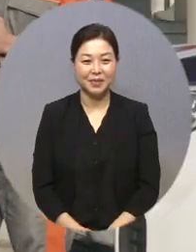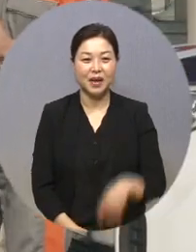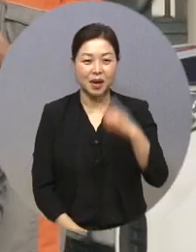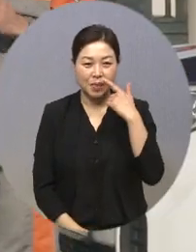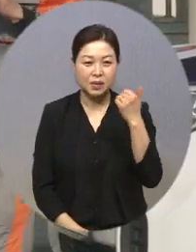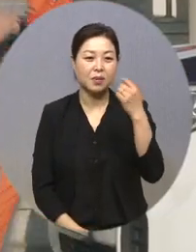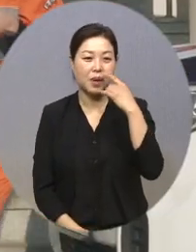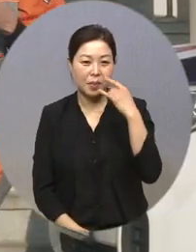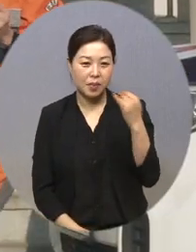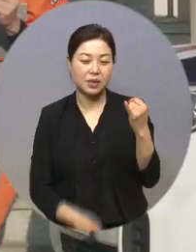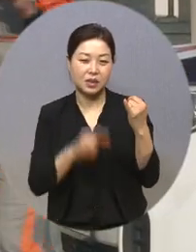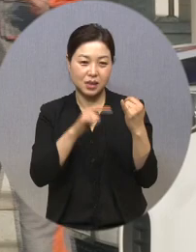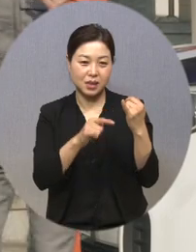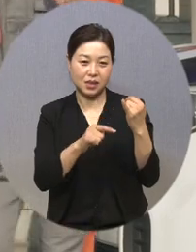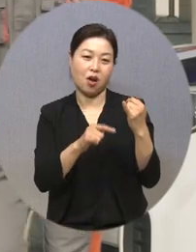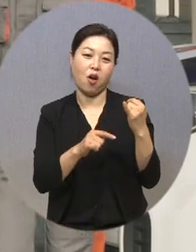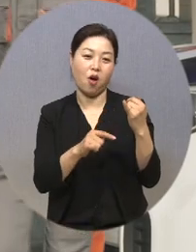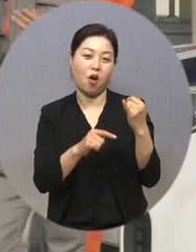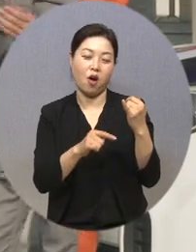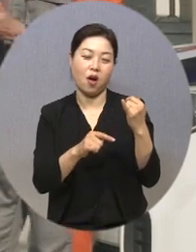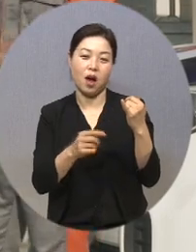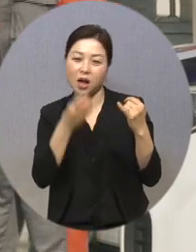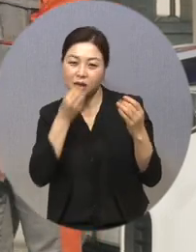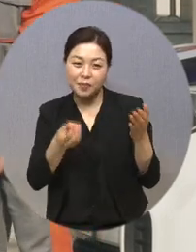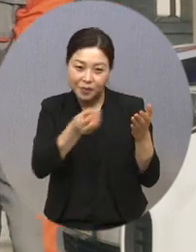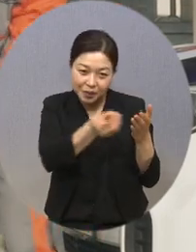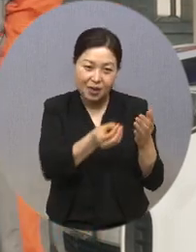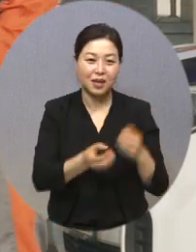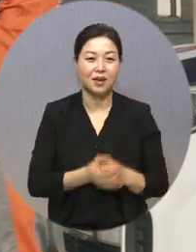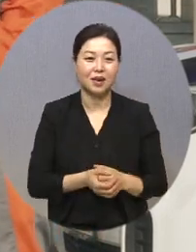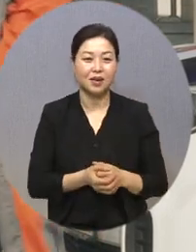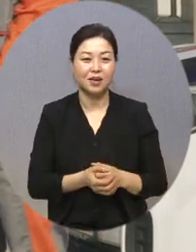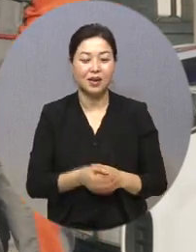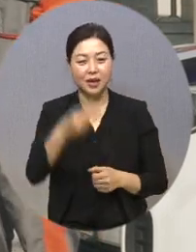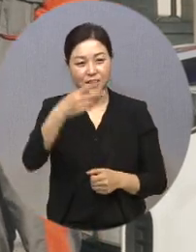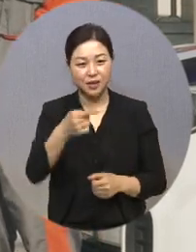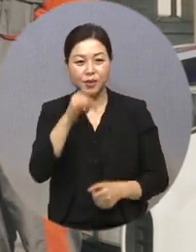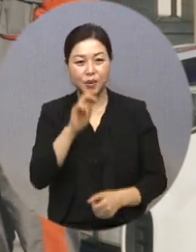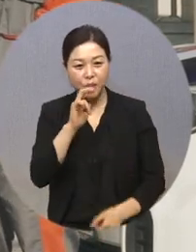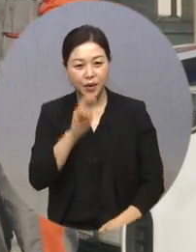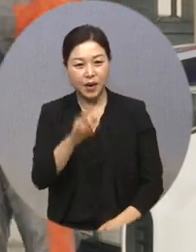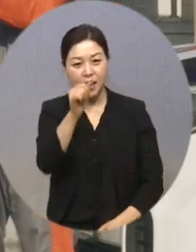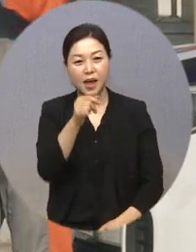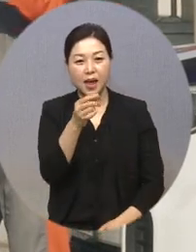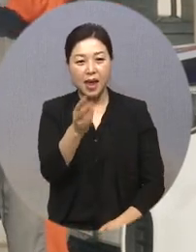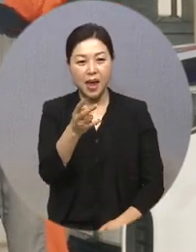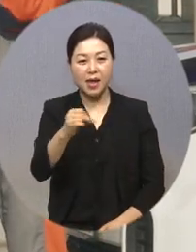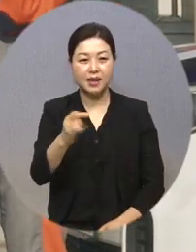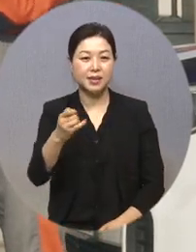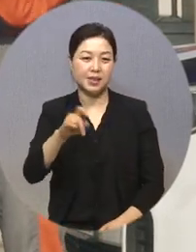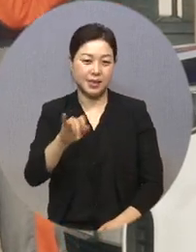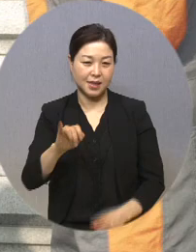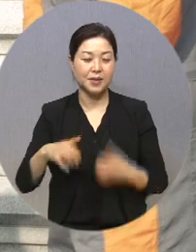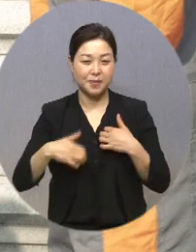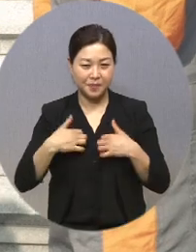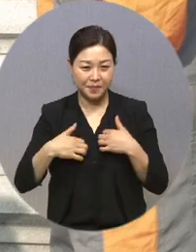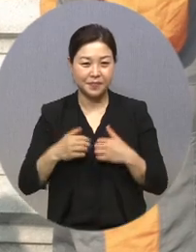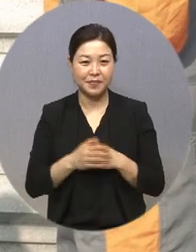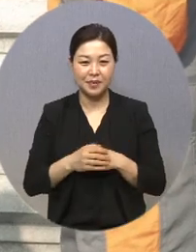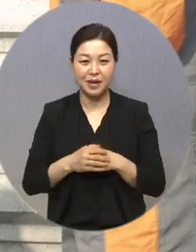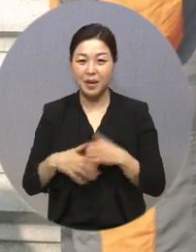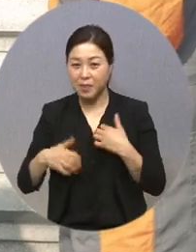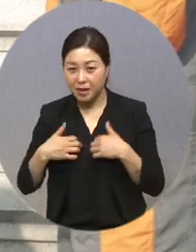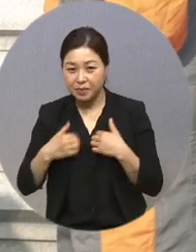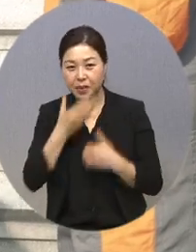아버님, 이거 맛본 거세요. 안녕하세요, 트로트 가수 혜진입니다. 반갑습니다. 반갑습니다. 네,